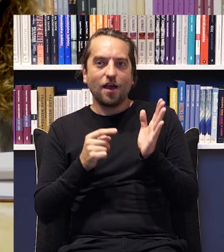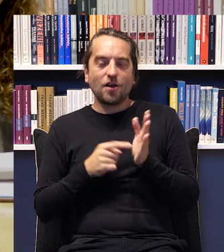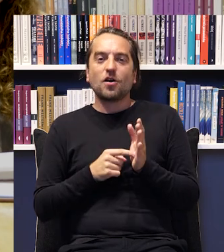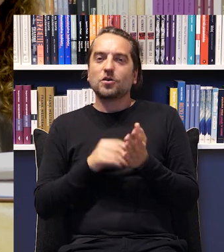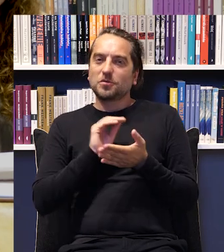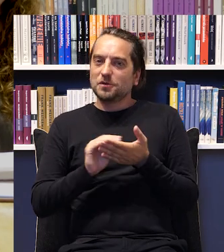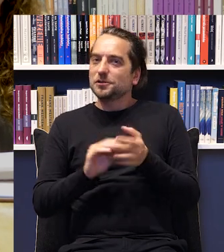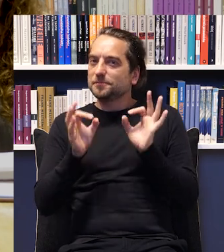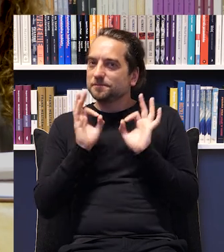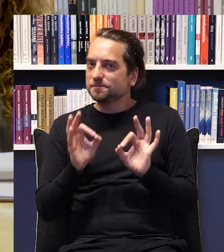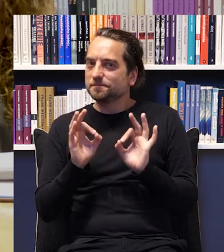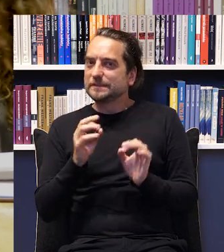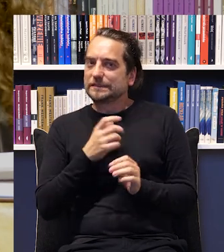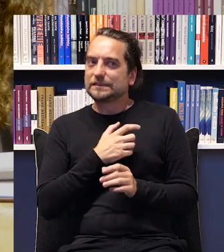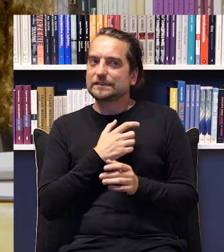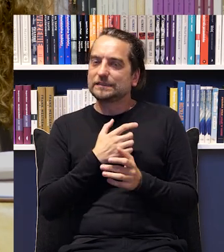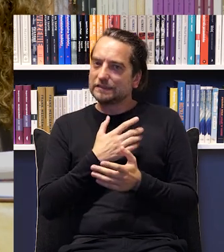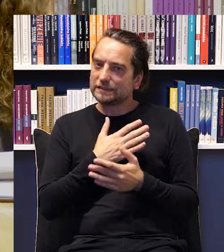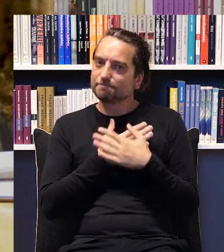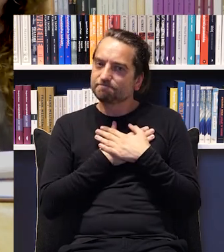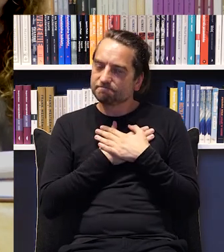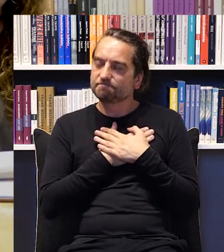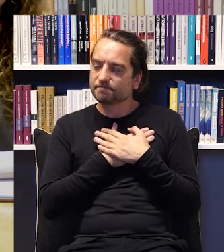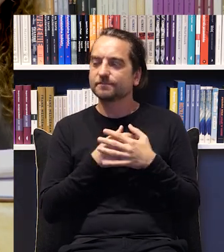to z serca. Natomiast